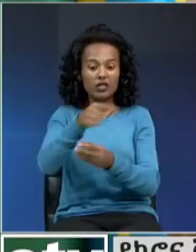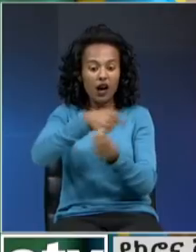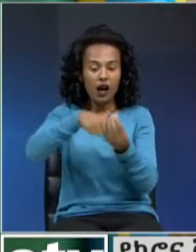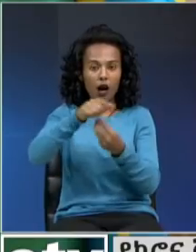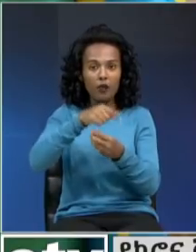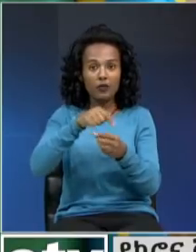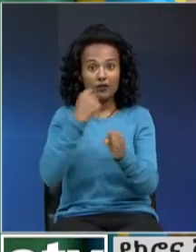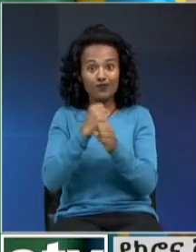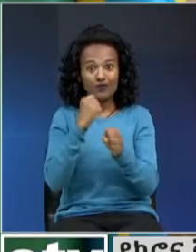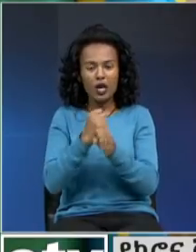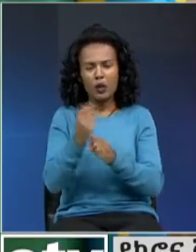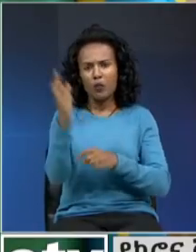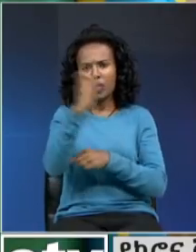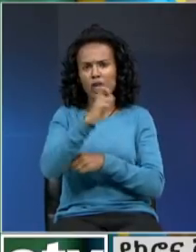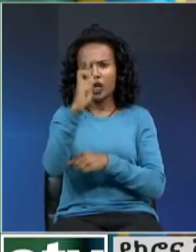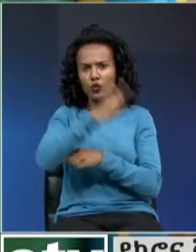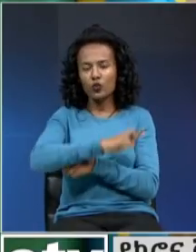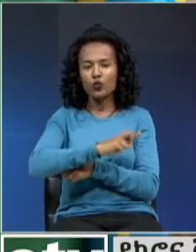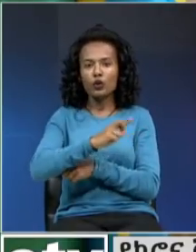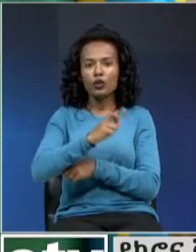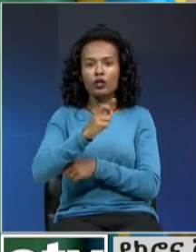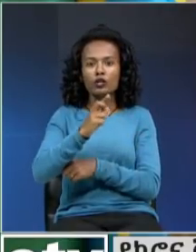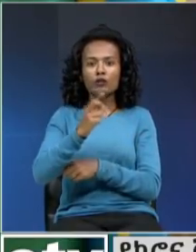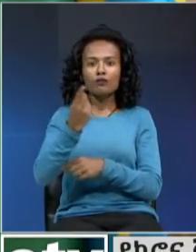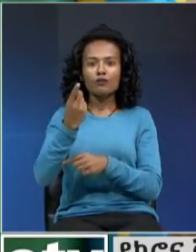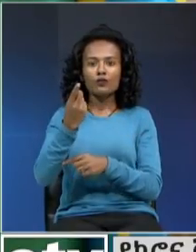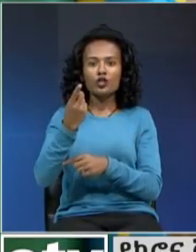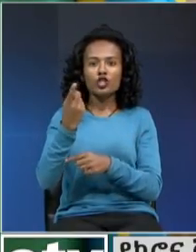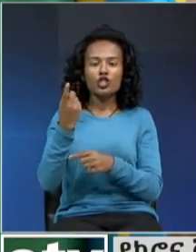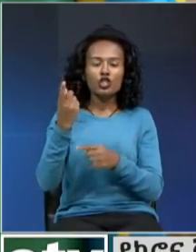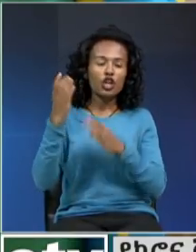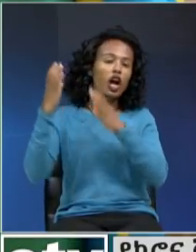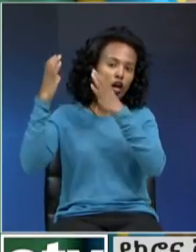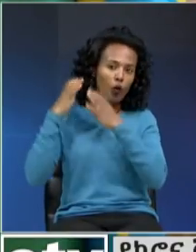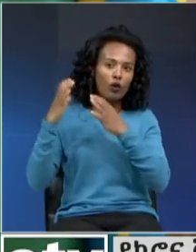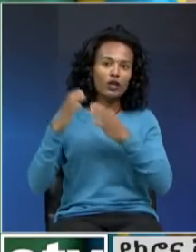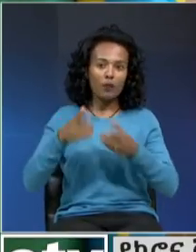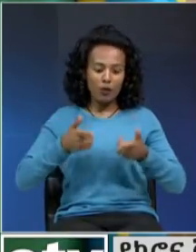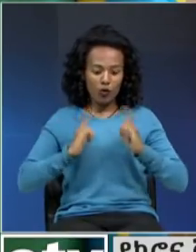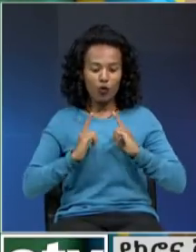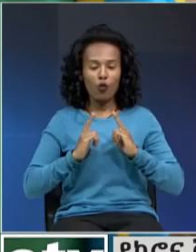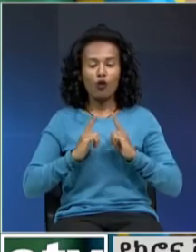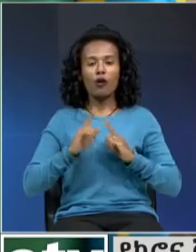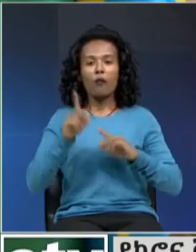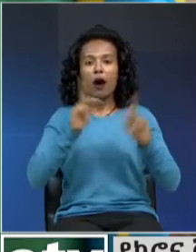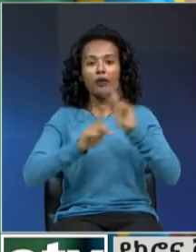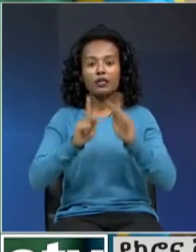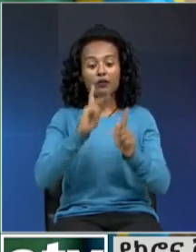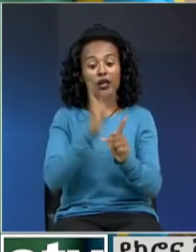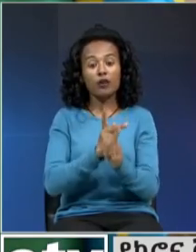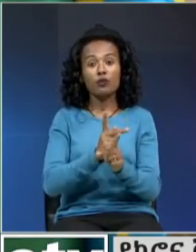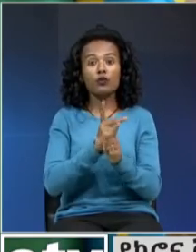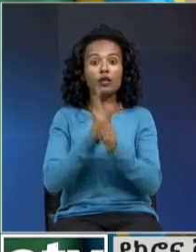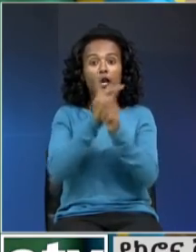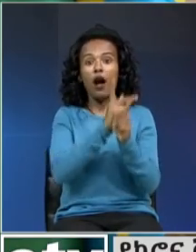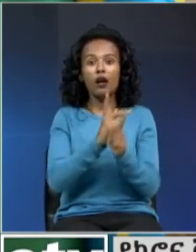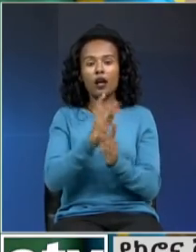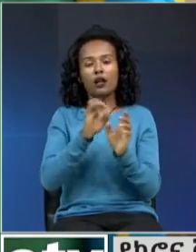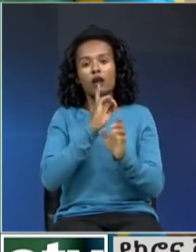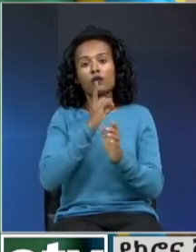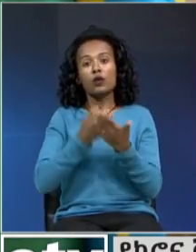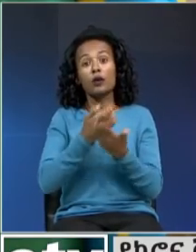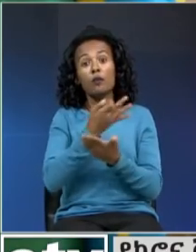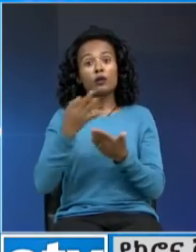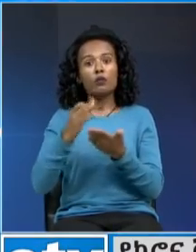ተሰማርቶ በየቀኑ ሸቅሎ የሚኖረው የማህበረሰብ ክፍል ተገቢውን ጥንቃቄ እንዲያደርግ ነውና ይሄን በደንብ